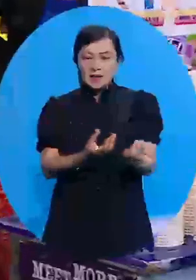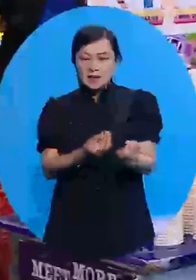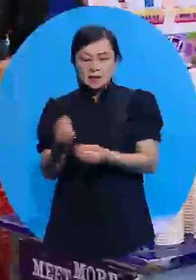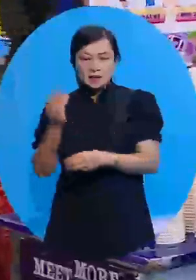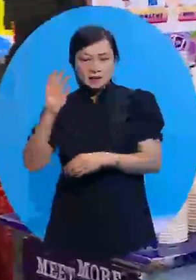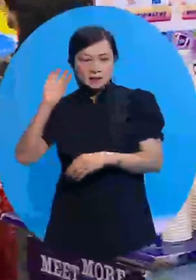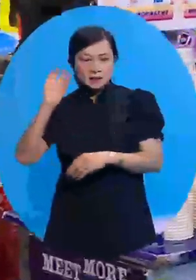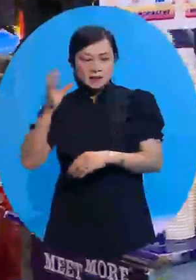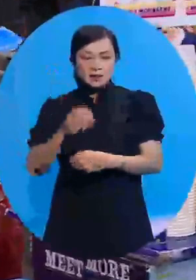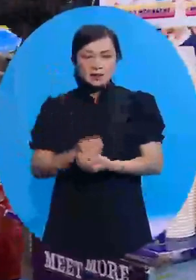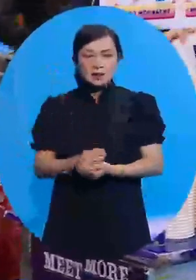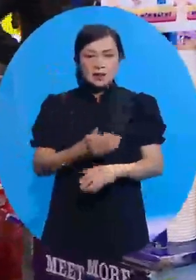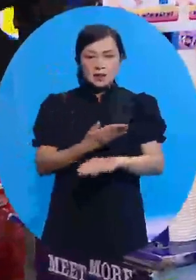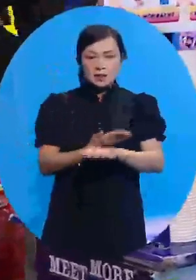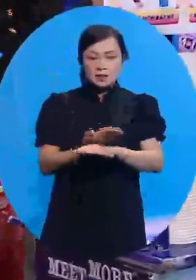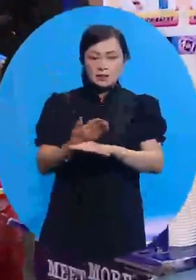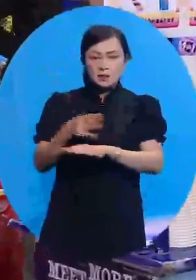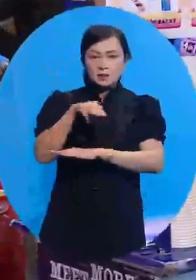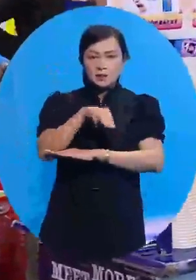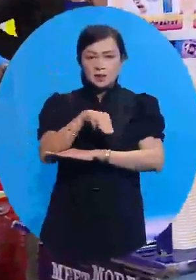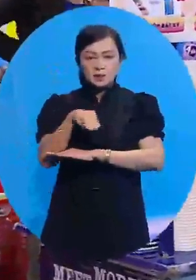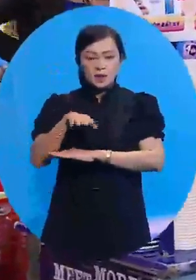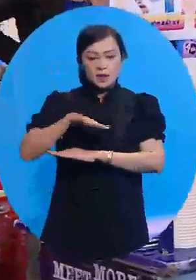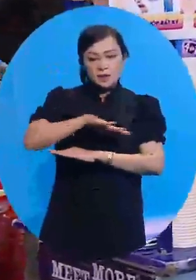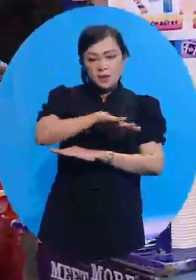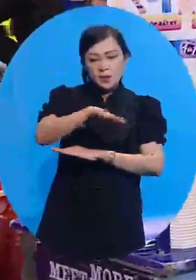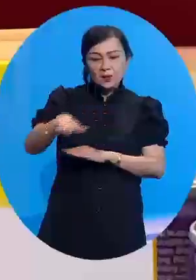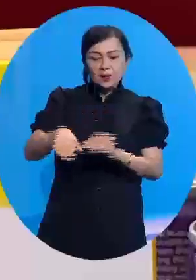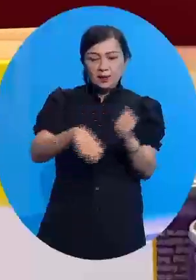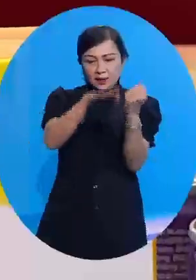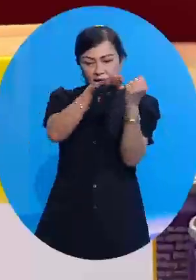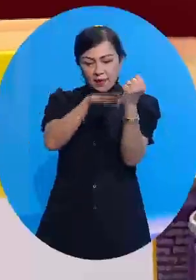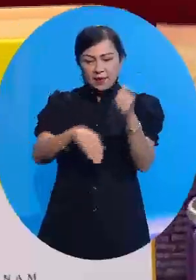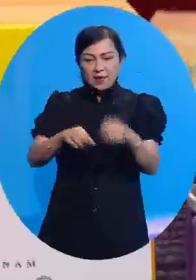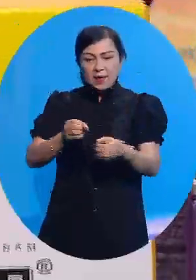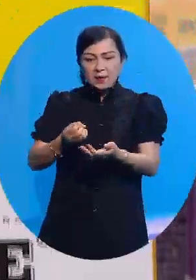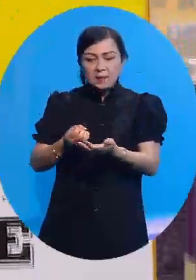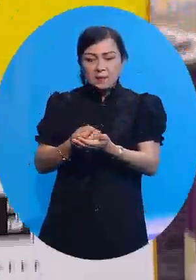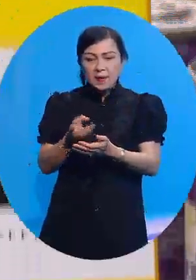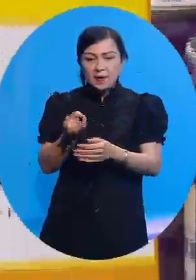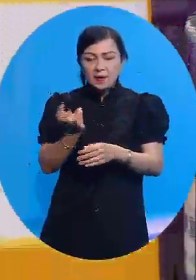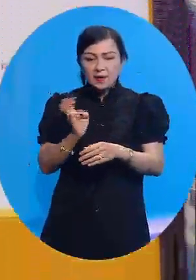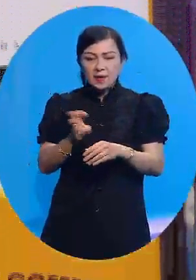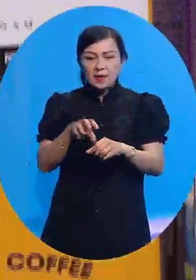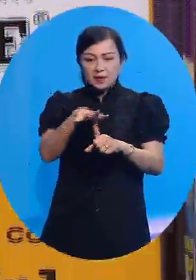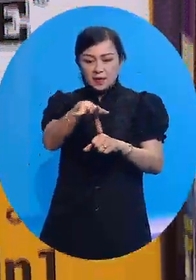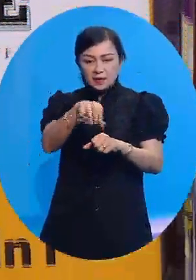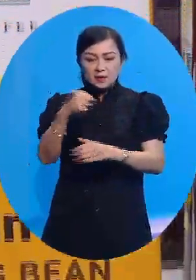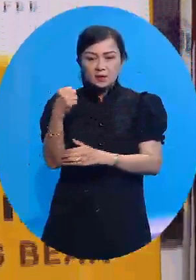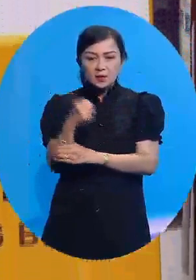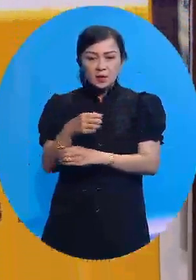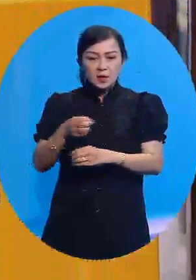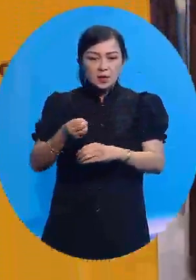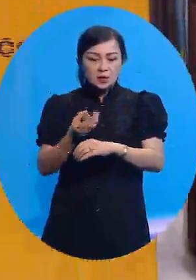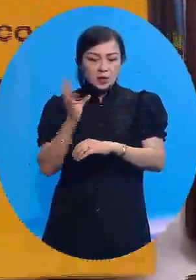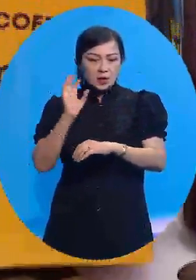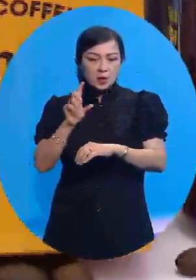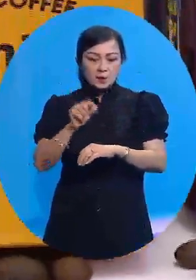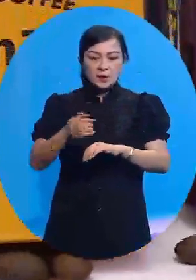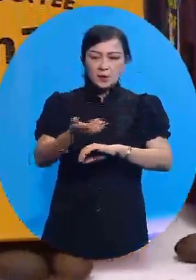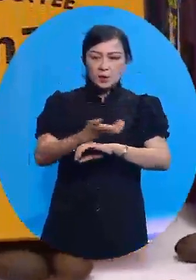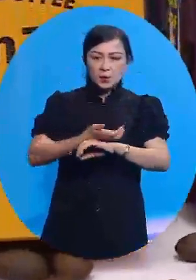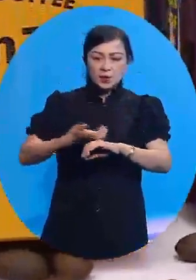giới. Hiện sản phẩm của Midmore đã phủ sóng khắp cả nước qua các kênh bán lẻ ở các siêu thị lớn và xuất khẩu qua hơn 10 quốc gia trên thế